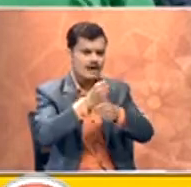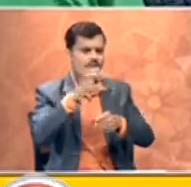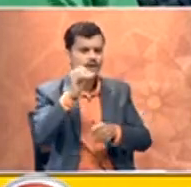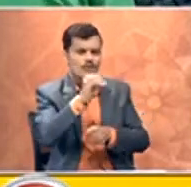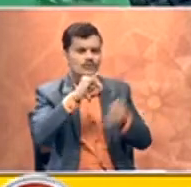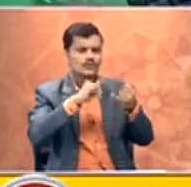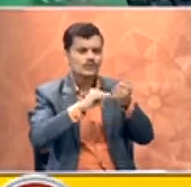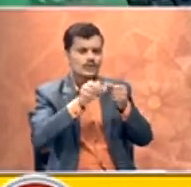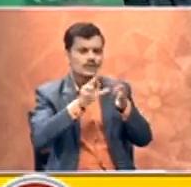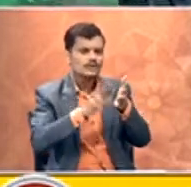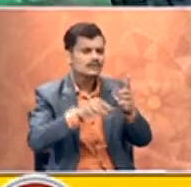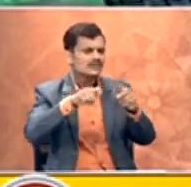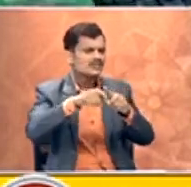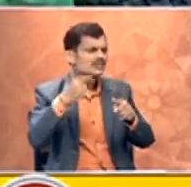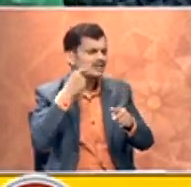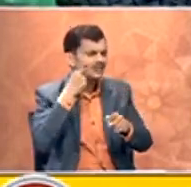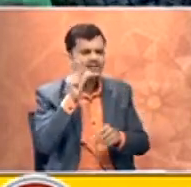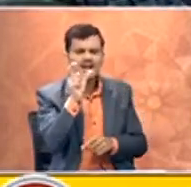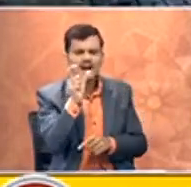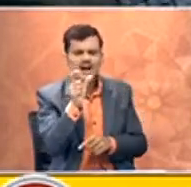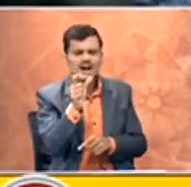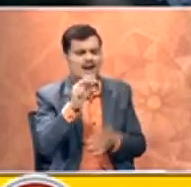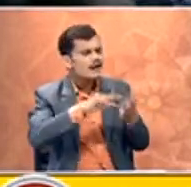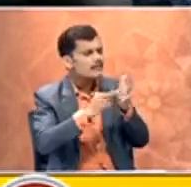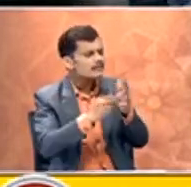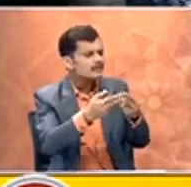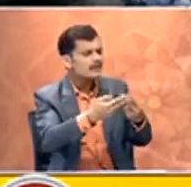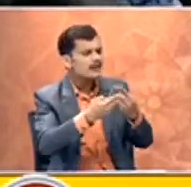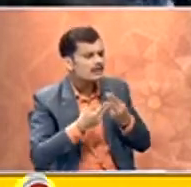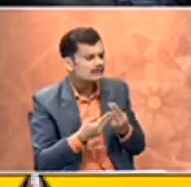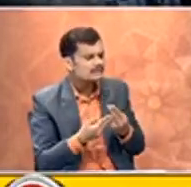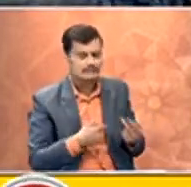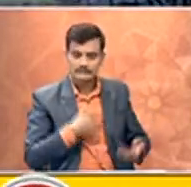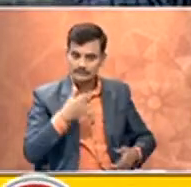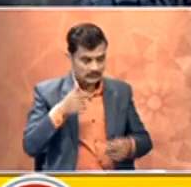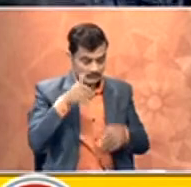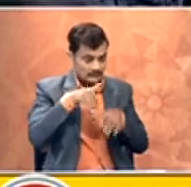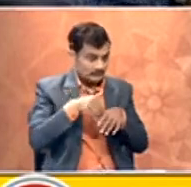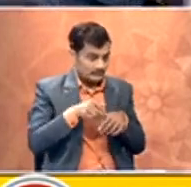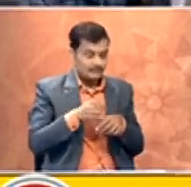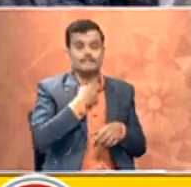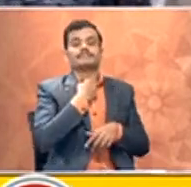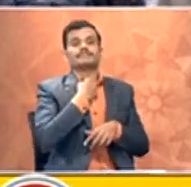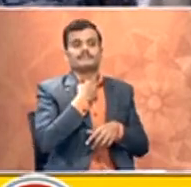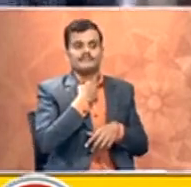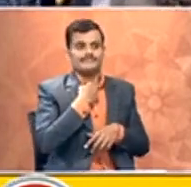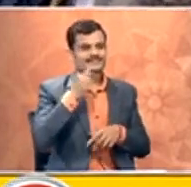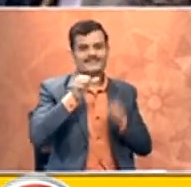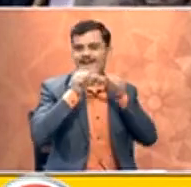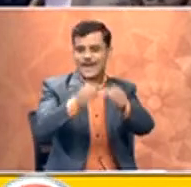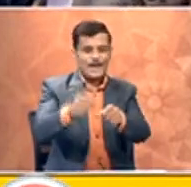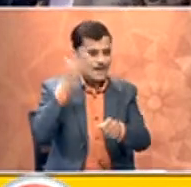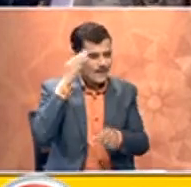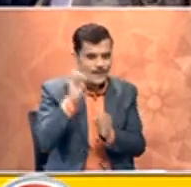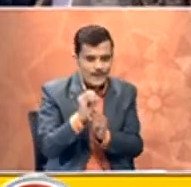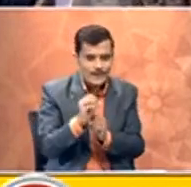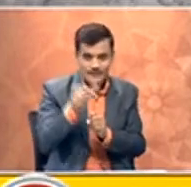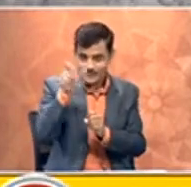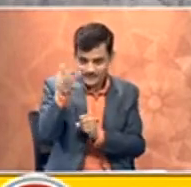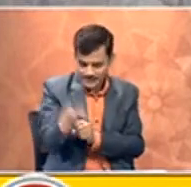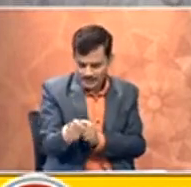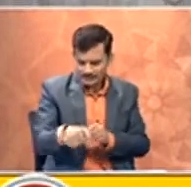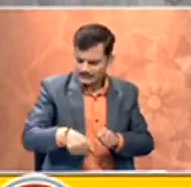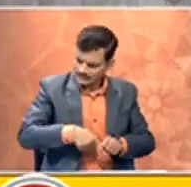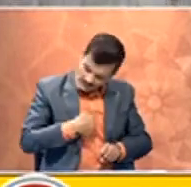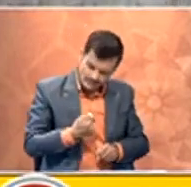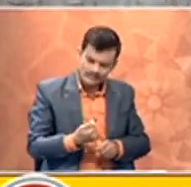जाता है? उन्हें बहुत ही खराब लगा कि उन्हें इसका जवाब पता नहीं था। ऐसे में उन्होंने खुद की